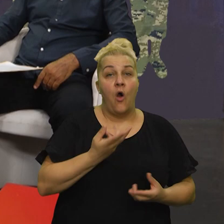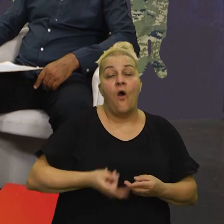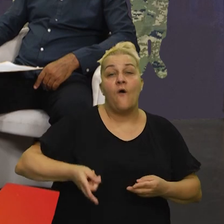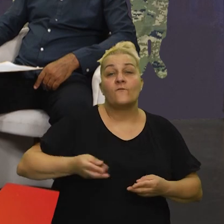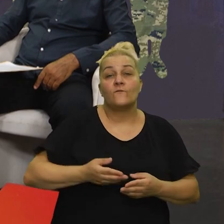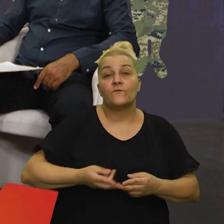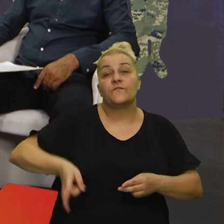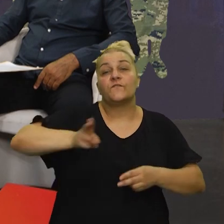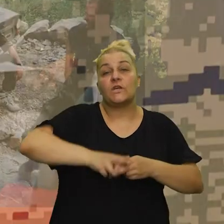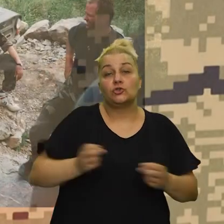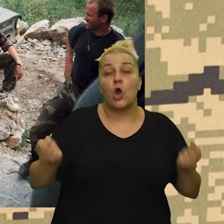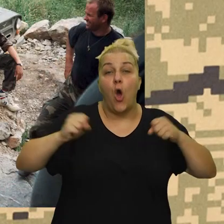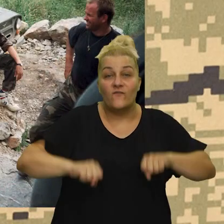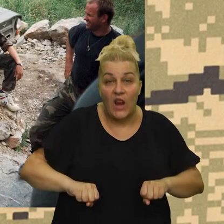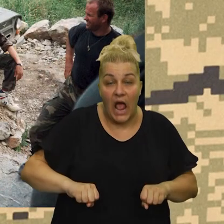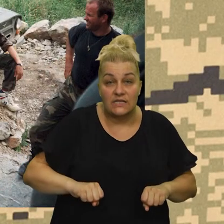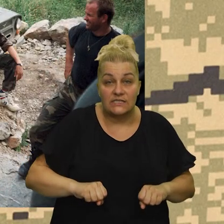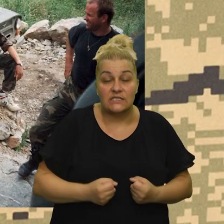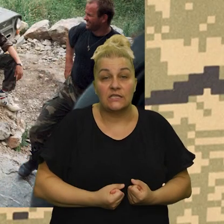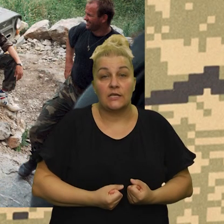veće ovlasti